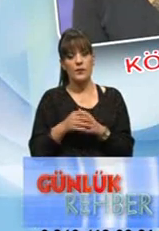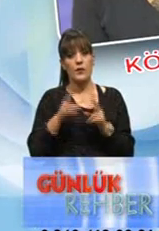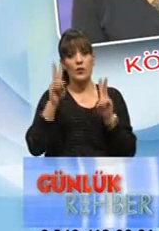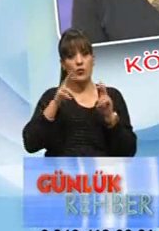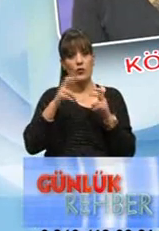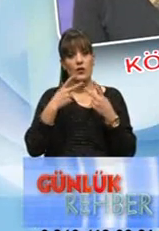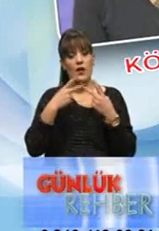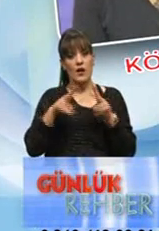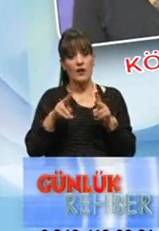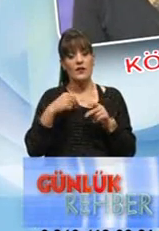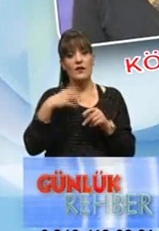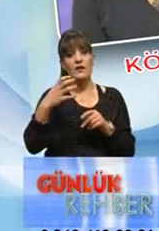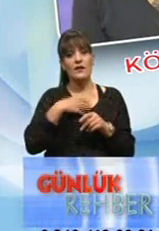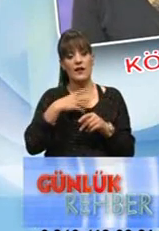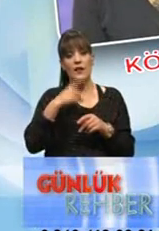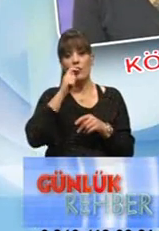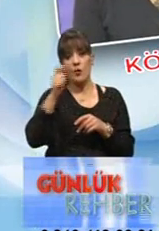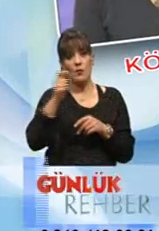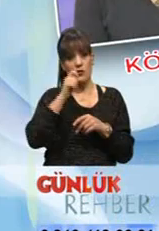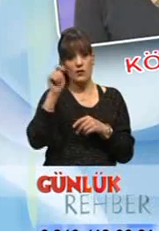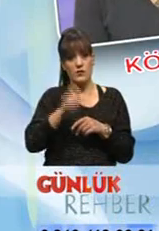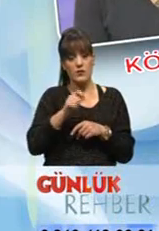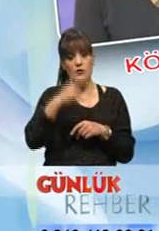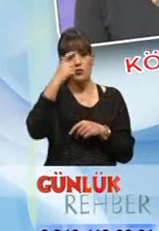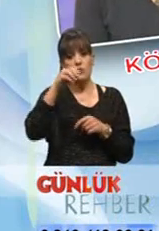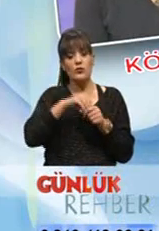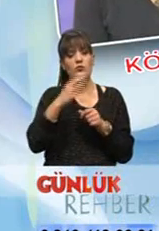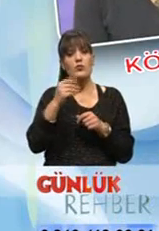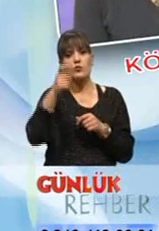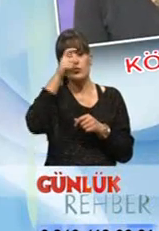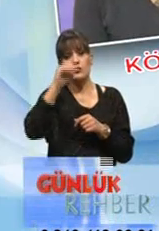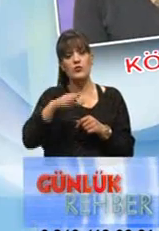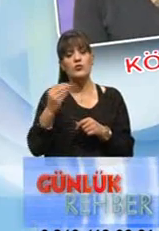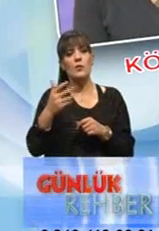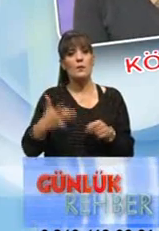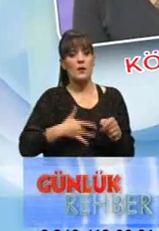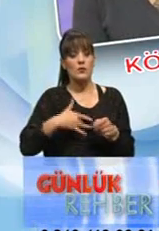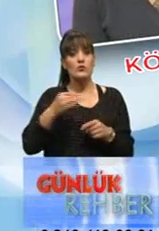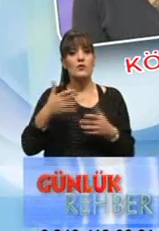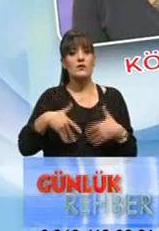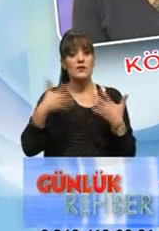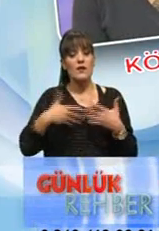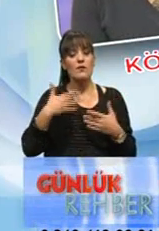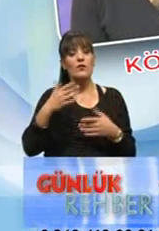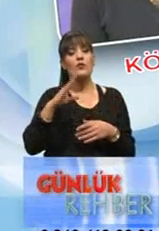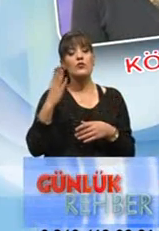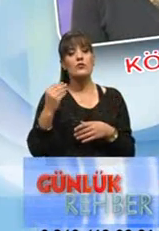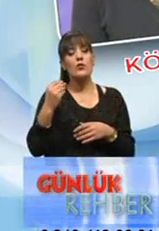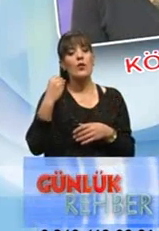Konuyu açtığımız, kendileriyle röportaj yaptığımız birçok Türkiye'li çok memnunlar, çok seviniyorlar ve canı gönülden